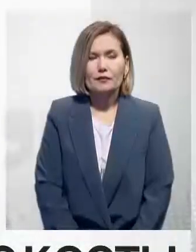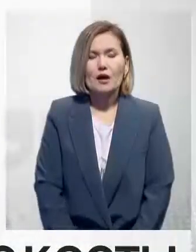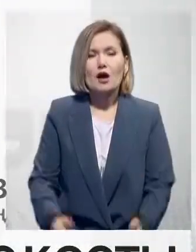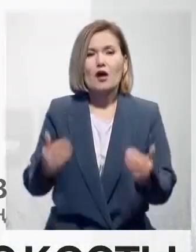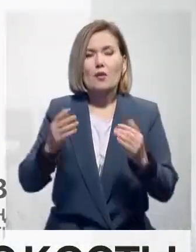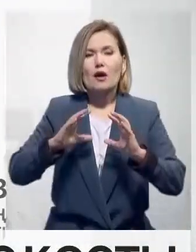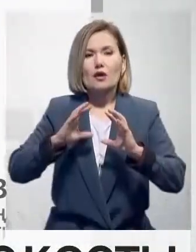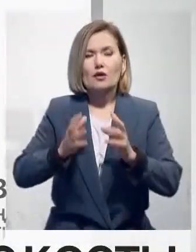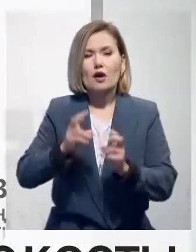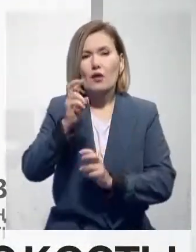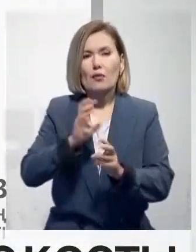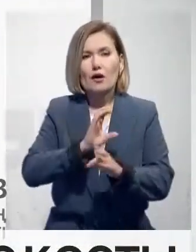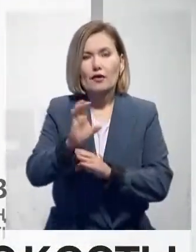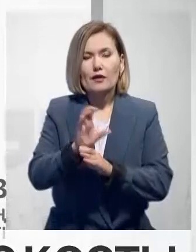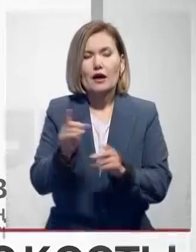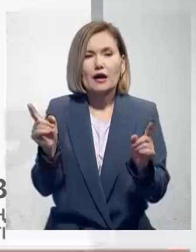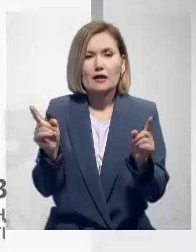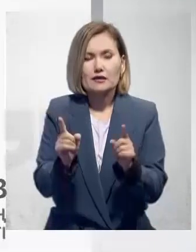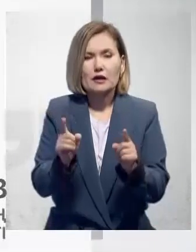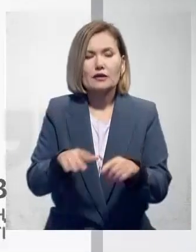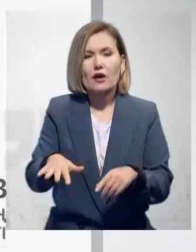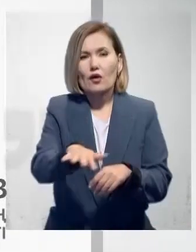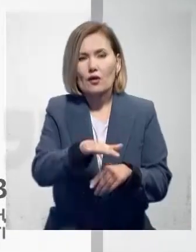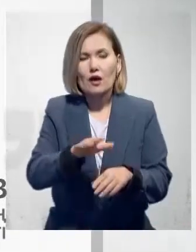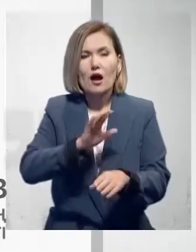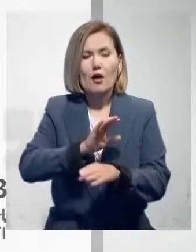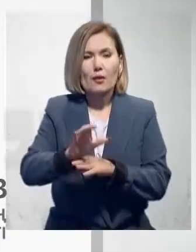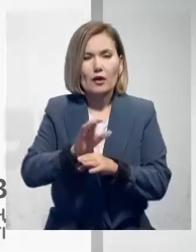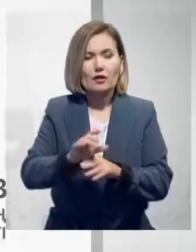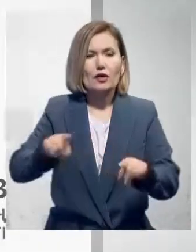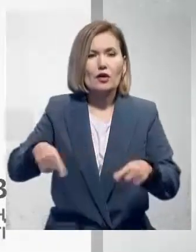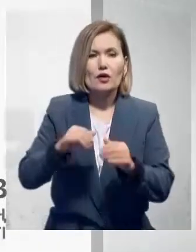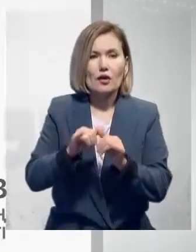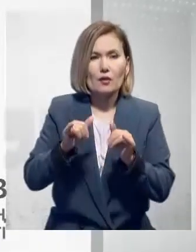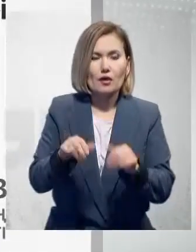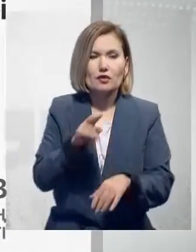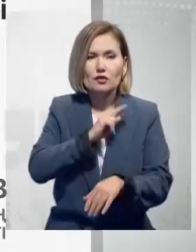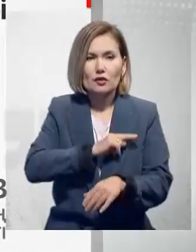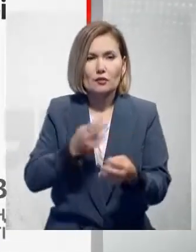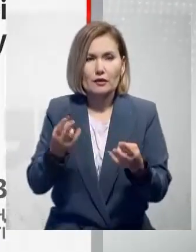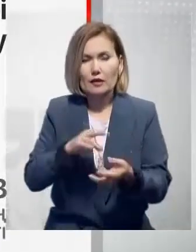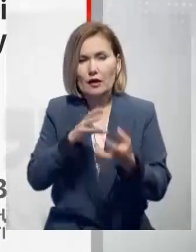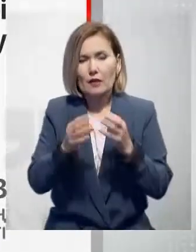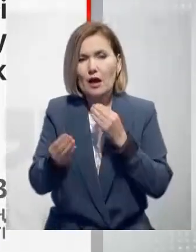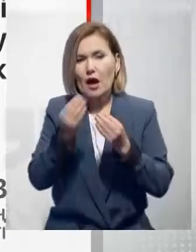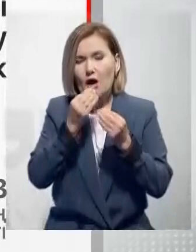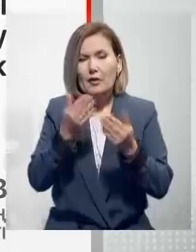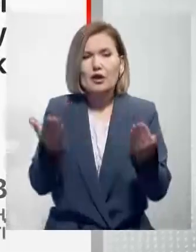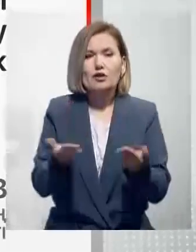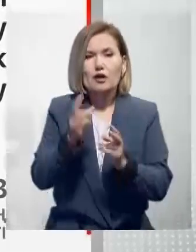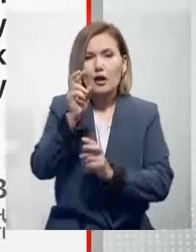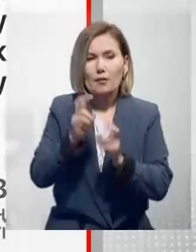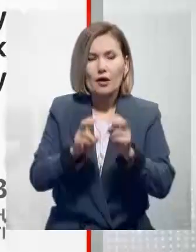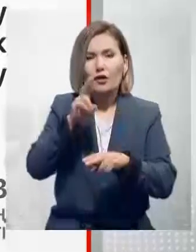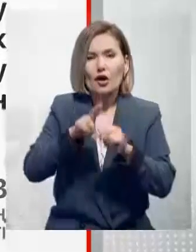Бүгінде жаһандық өндірісте қысқа, аймақтық, орнықты жеткізу тізбектерінің қалыптасу үрдісі байқалады. Осы орайда азық-түлік, жеңіл өнеркәсіп,